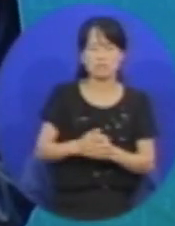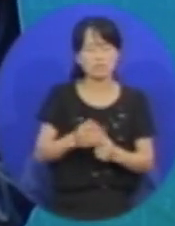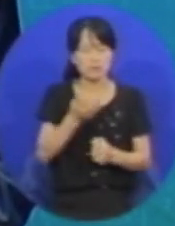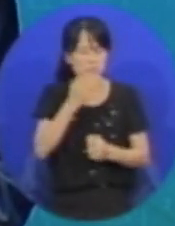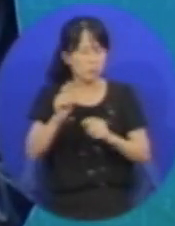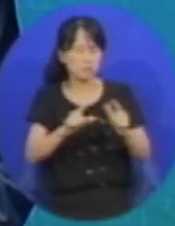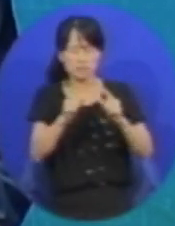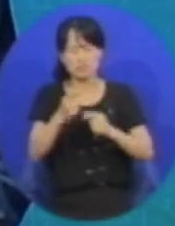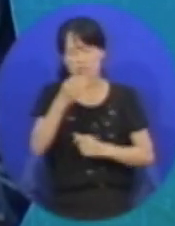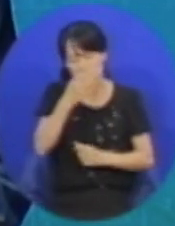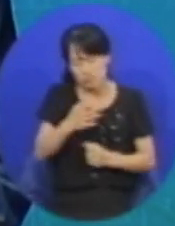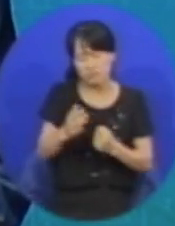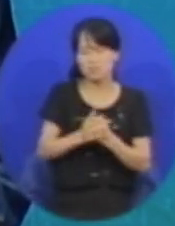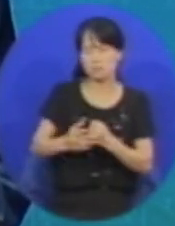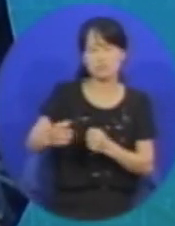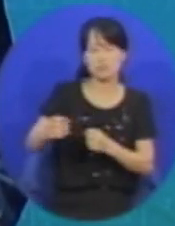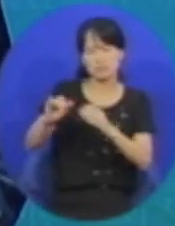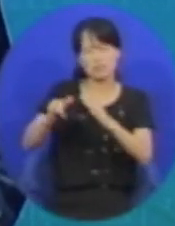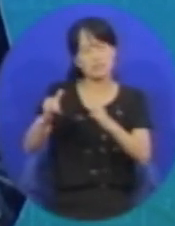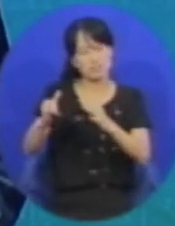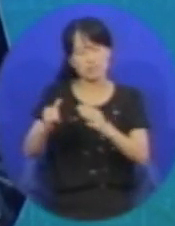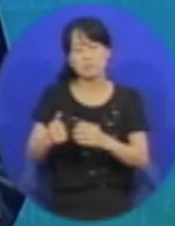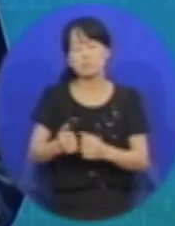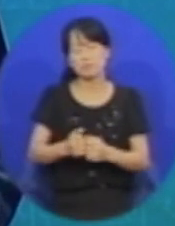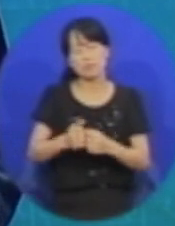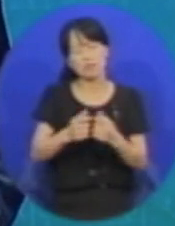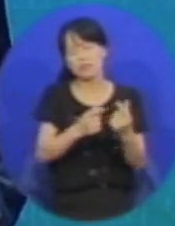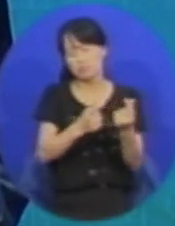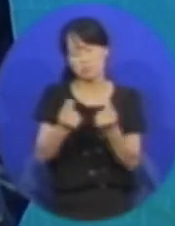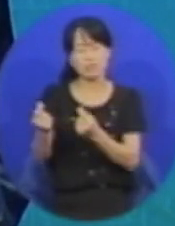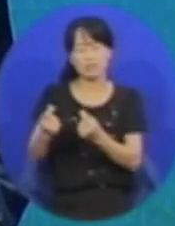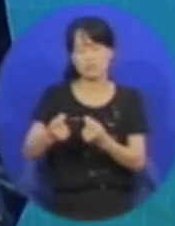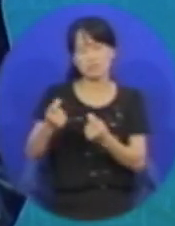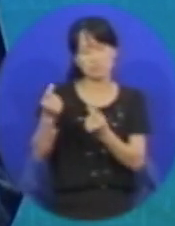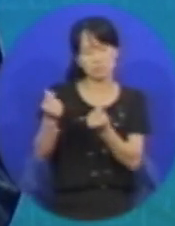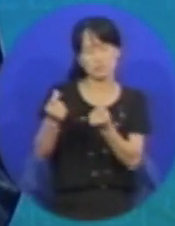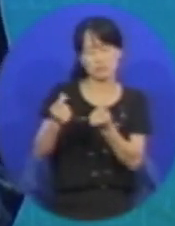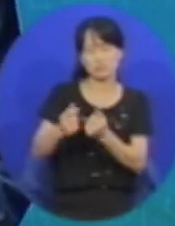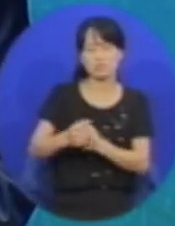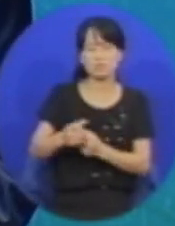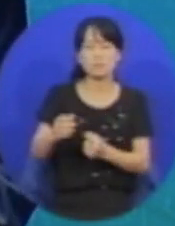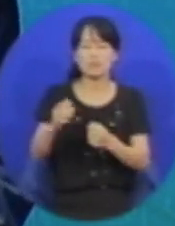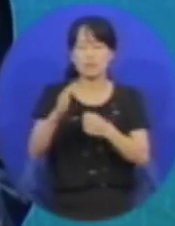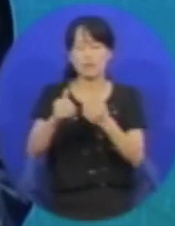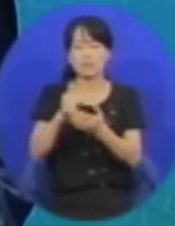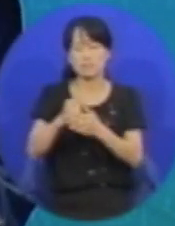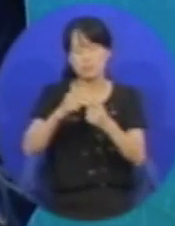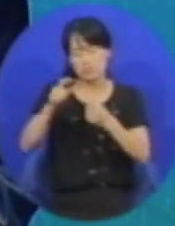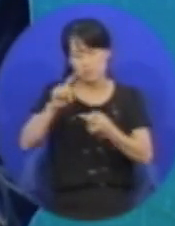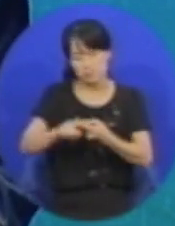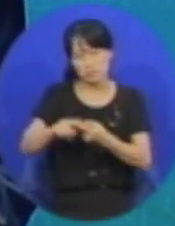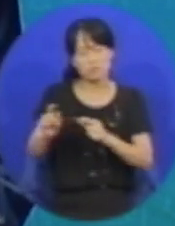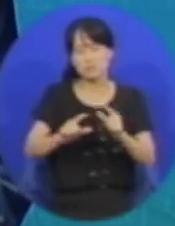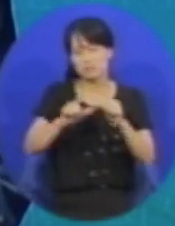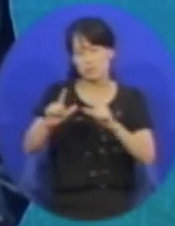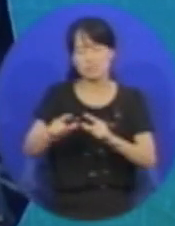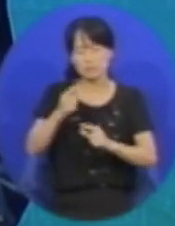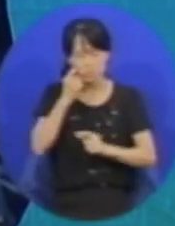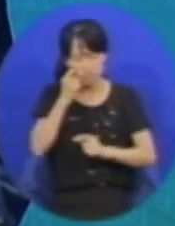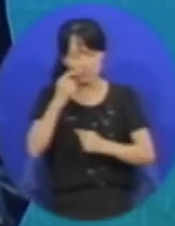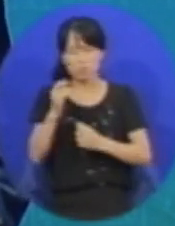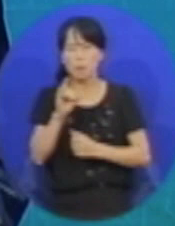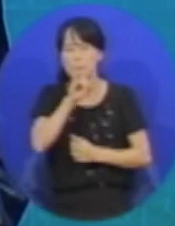그러니까 하나님 말씀대로 잘 살지 못한다고 그렇게 핑계댑니다. 근데 여러분, 그건